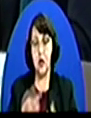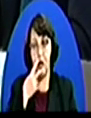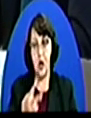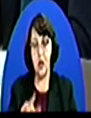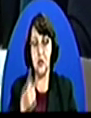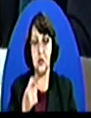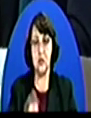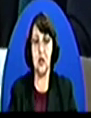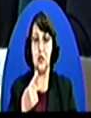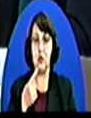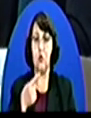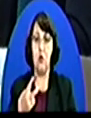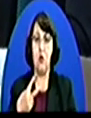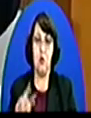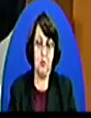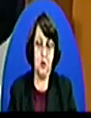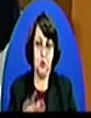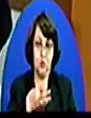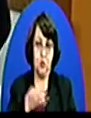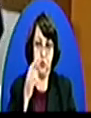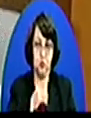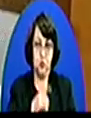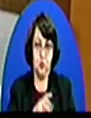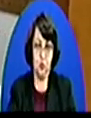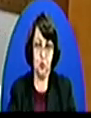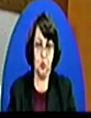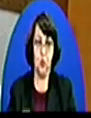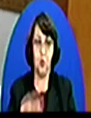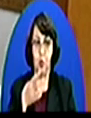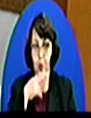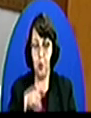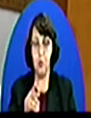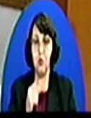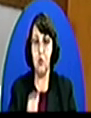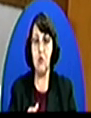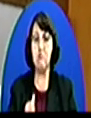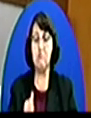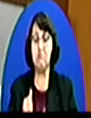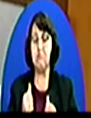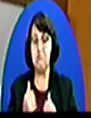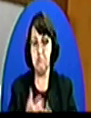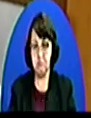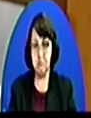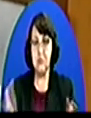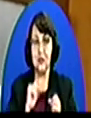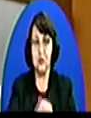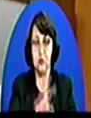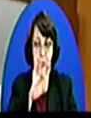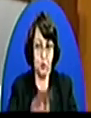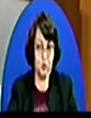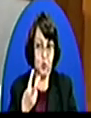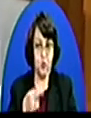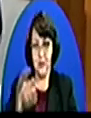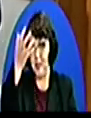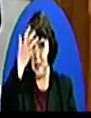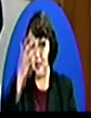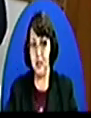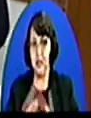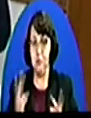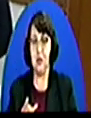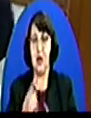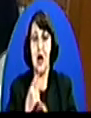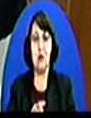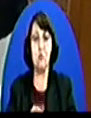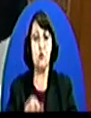сая 122400 гаруй хүүхдийн мөнгөнд итгэмж авч байна. За цар тахлын тархалтын үед засгийн газраас нийгмийн халамжийн чиглэлээр